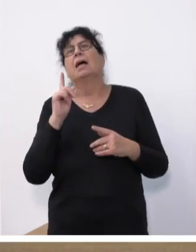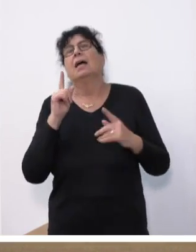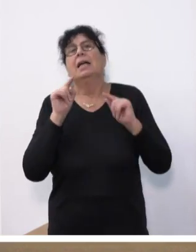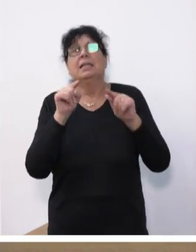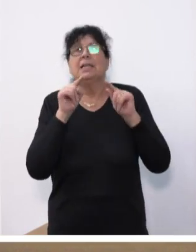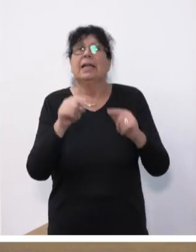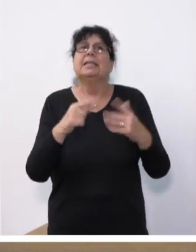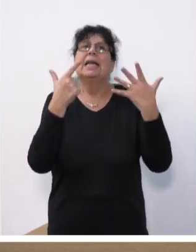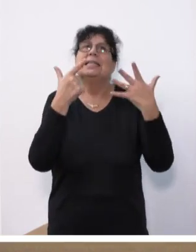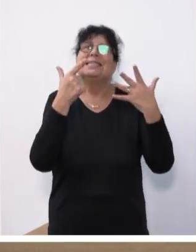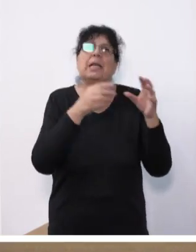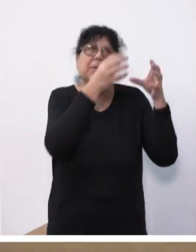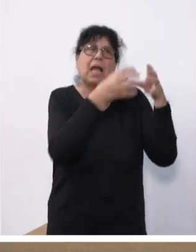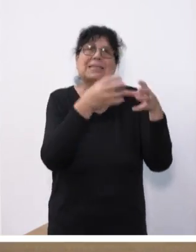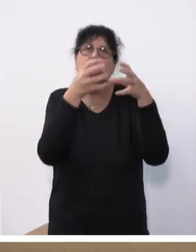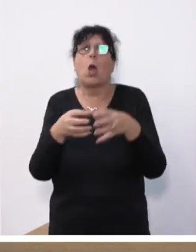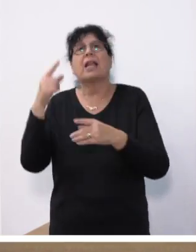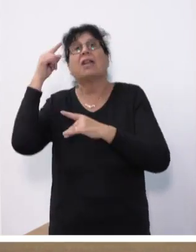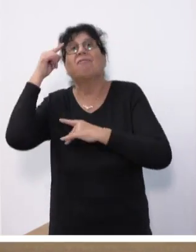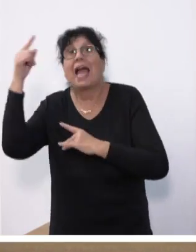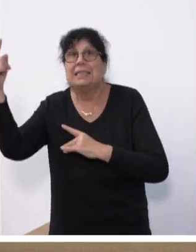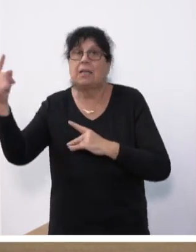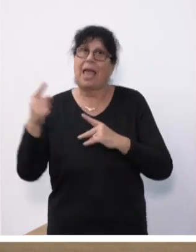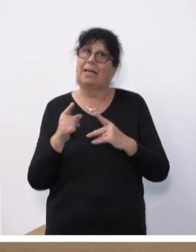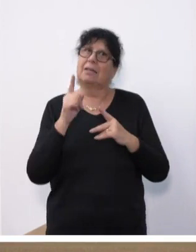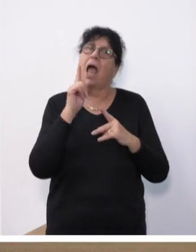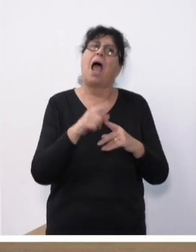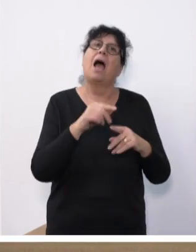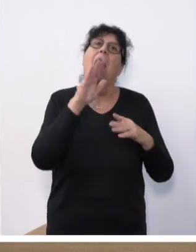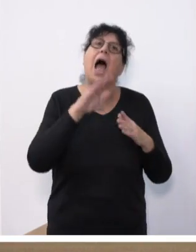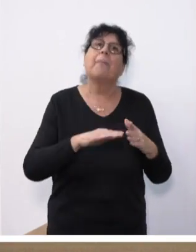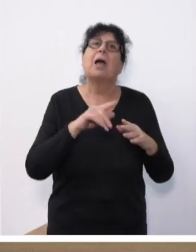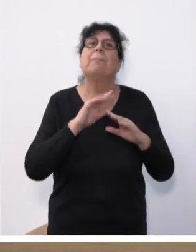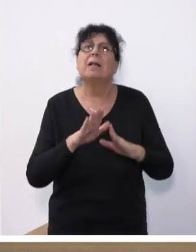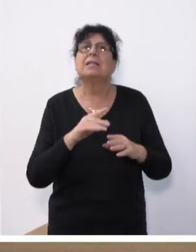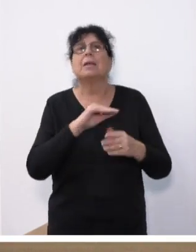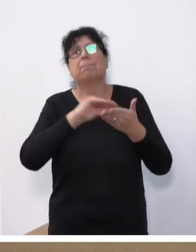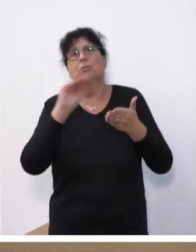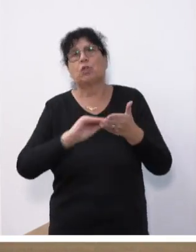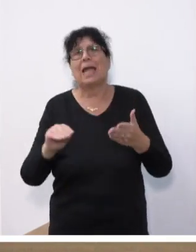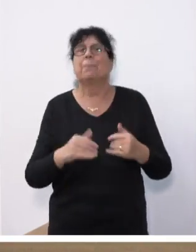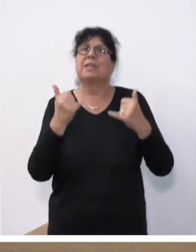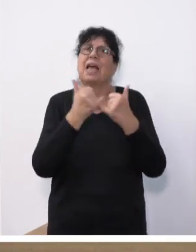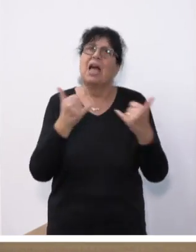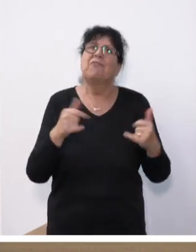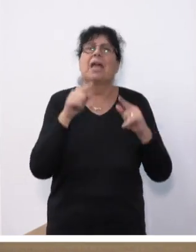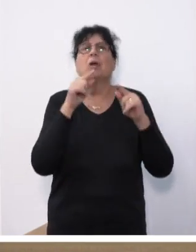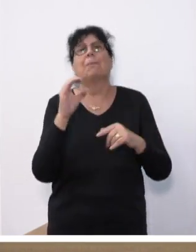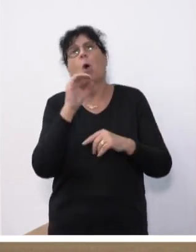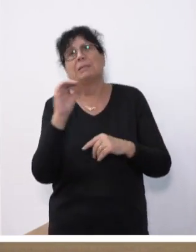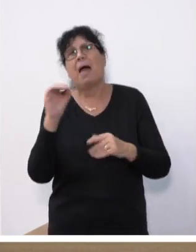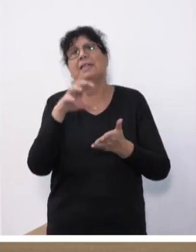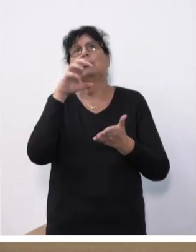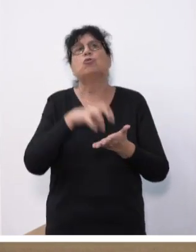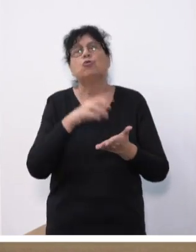seinen 7 Säulen der Weisheit sehr abmildernd beschreibt, wie er auf Geheiß von Hajim Bey, dem osmanischen Stadtkommandanten